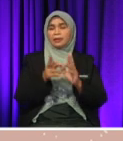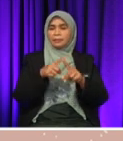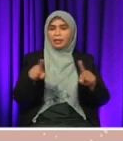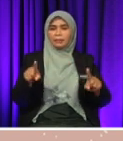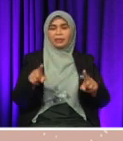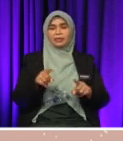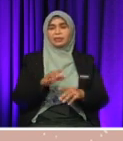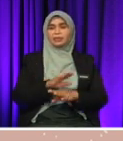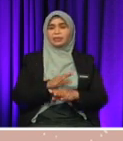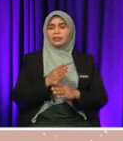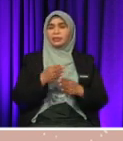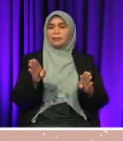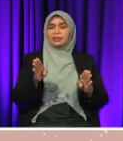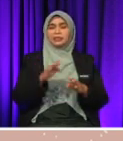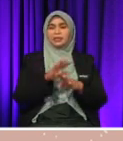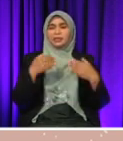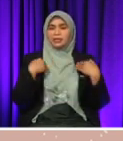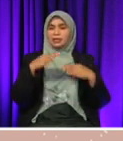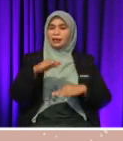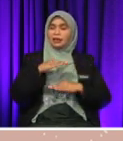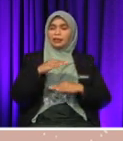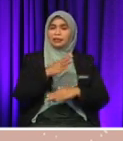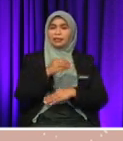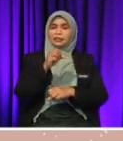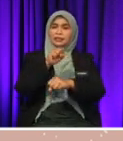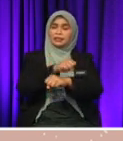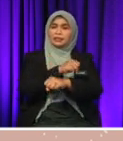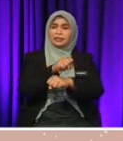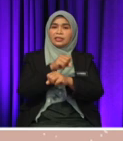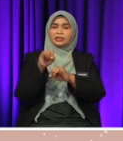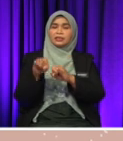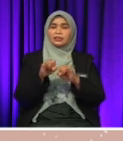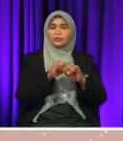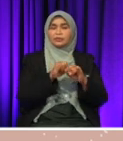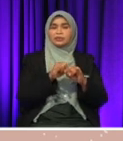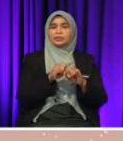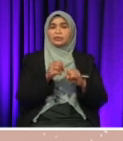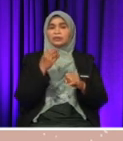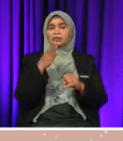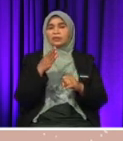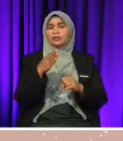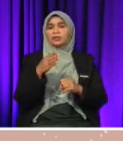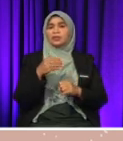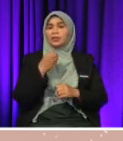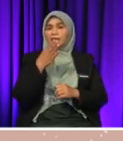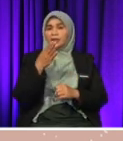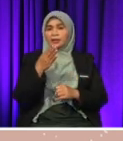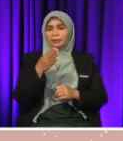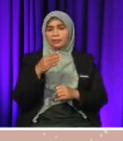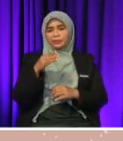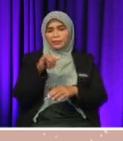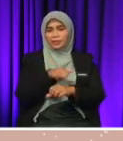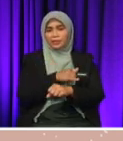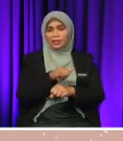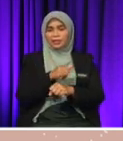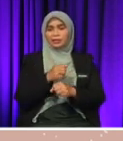ada haid dalam penghasilannya dan Sajak juga dia menyatakan pikiran penyai disalurkan dengan lebih bebas